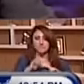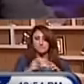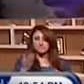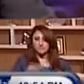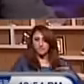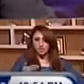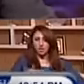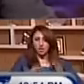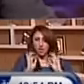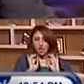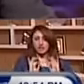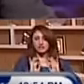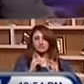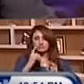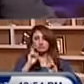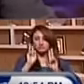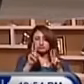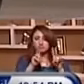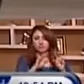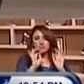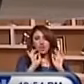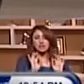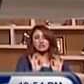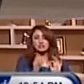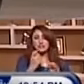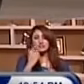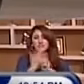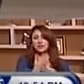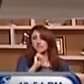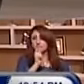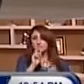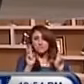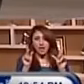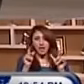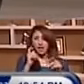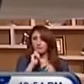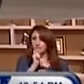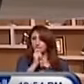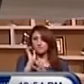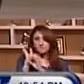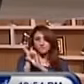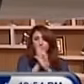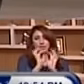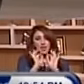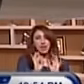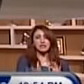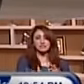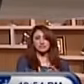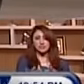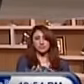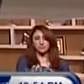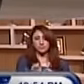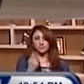يعني نموذج؟ طب تفتكر ليه يا مصطفى؟ وعلى فكره الكلام اللي انا بسمعه من ناس كتير بيقعدوا يقولوا لي الاعلام، في كل واحد في مجال